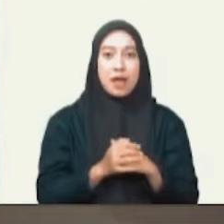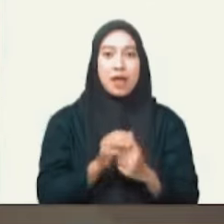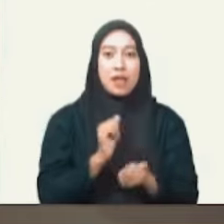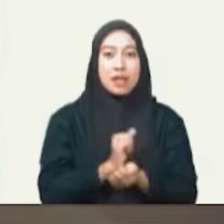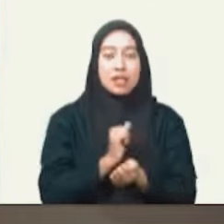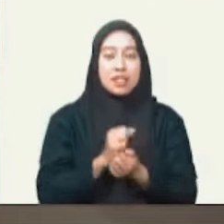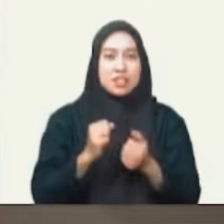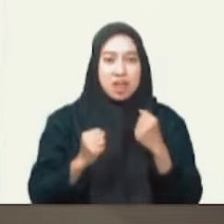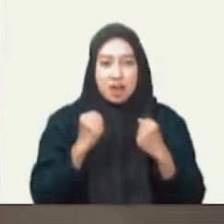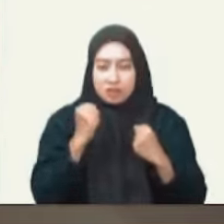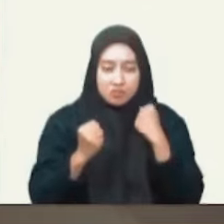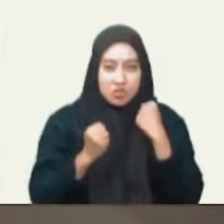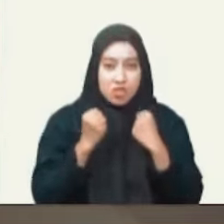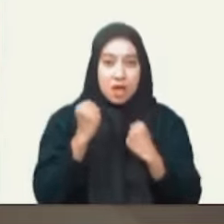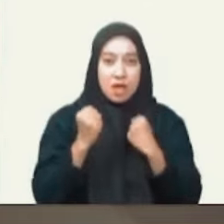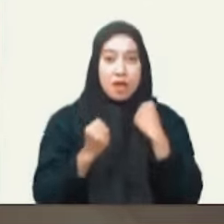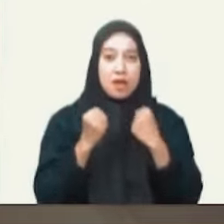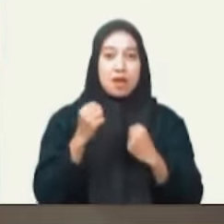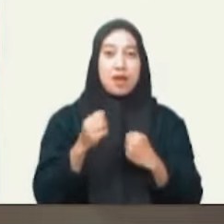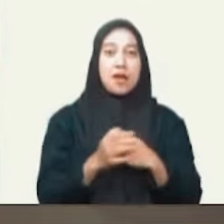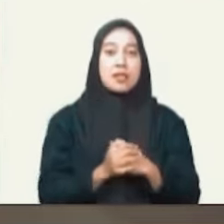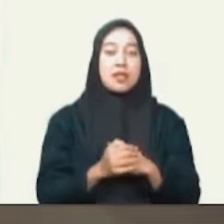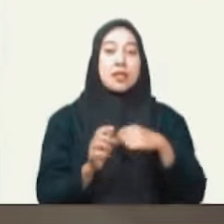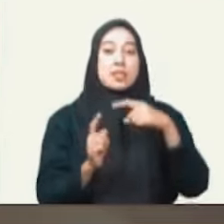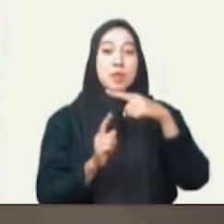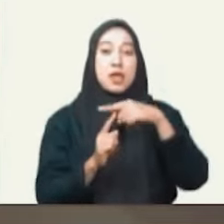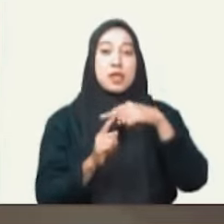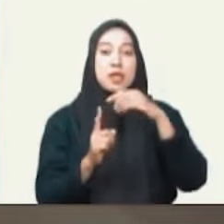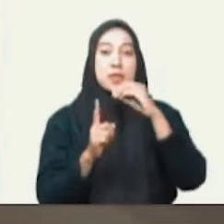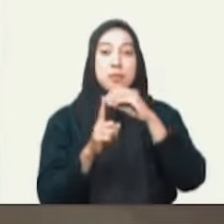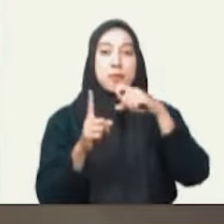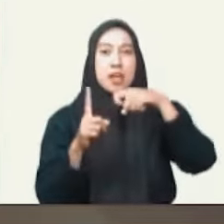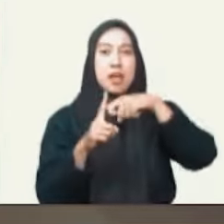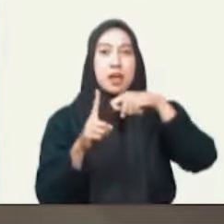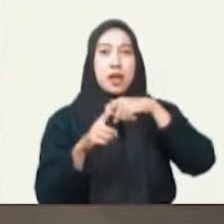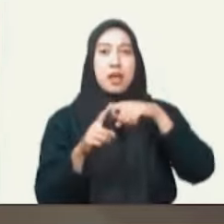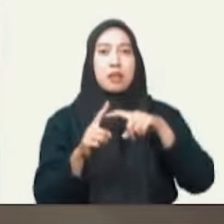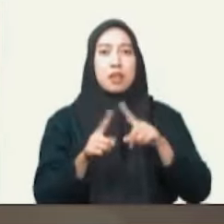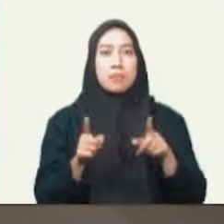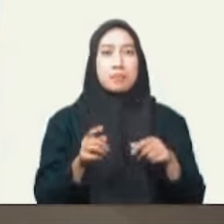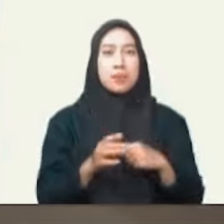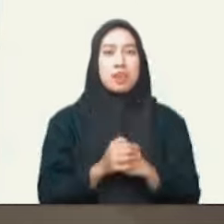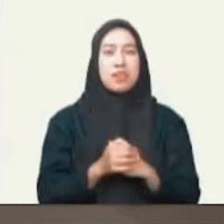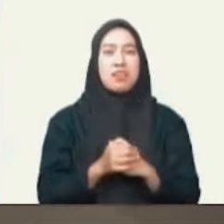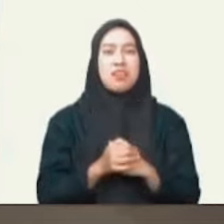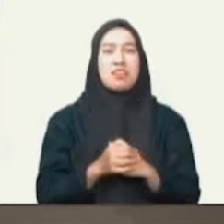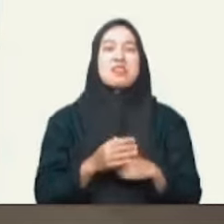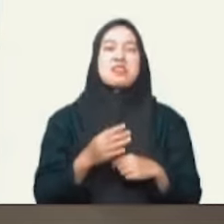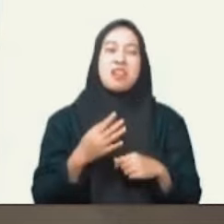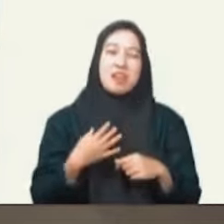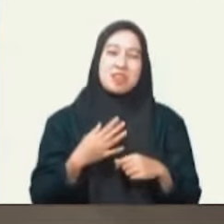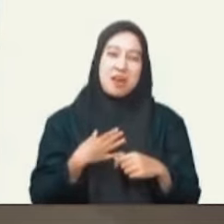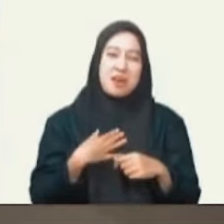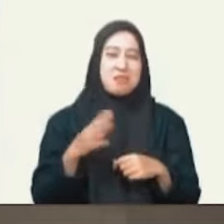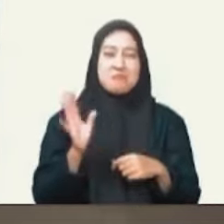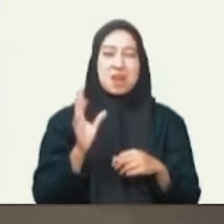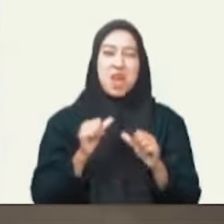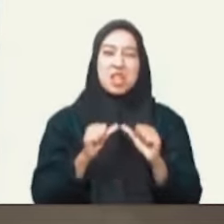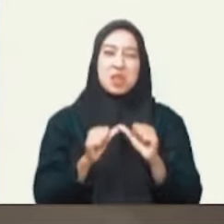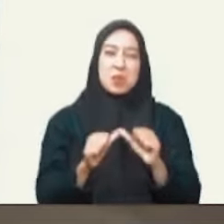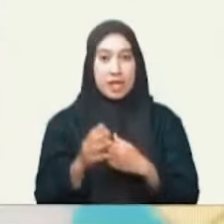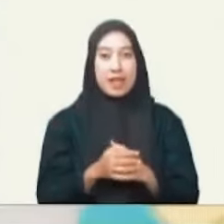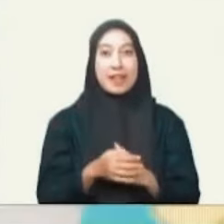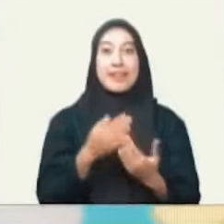ibu sebagai tim PKK, tapi sayangnya Bu ulun ini kata empat itu aja. Terima kasih.